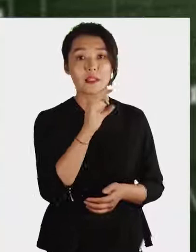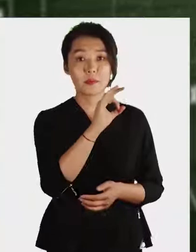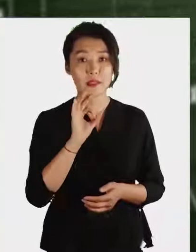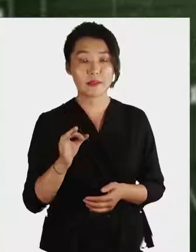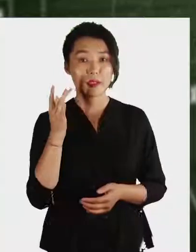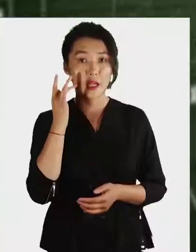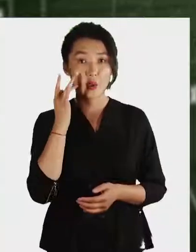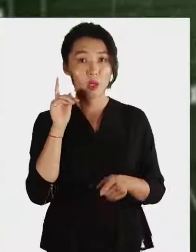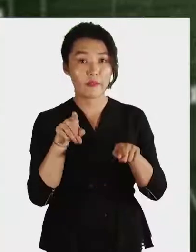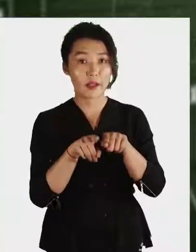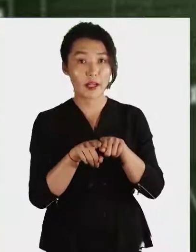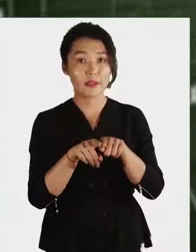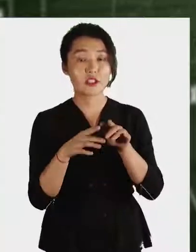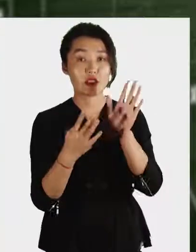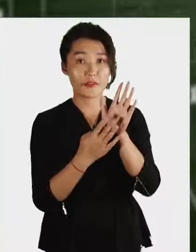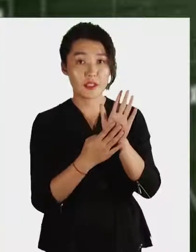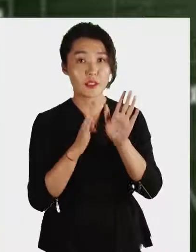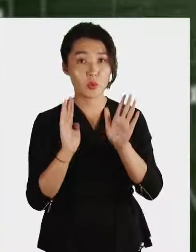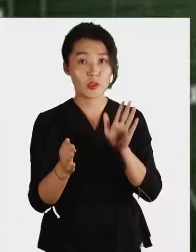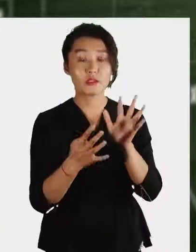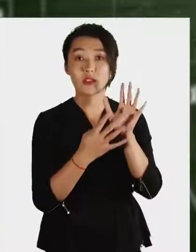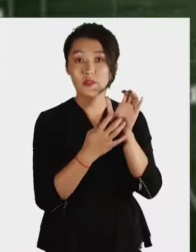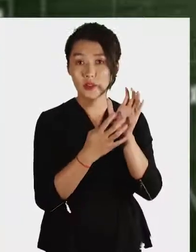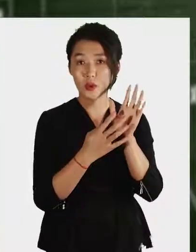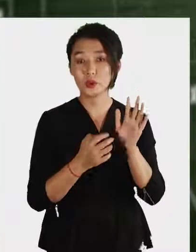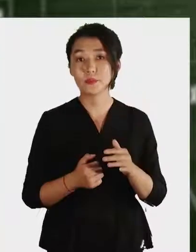1%, которого равен 9, будет 900.